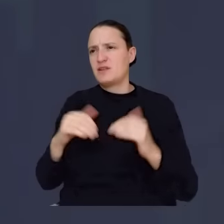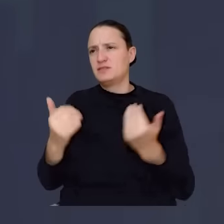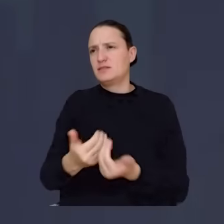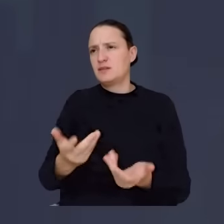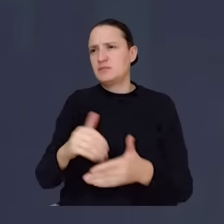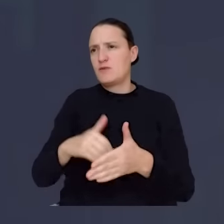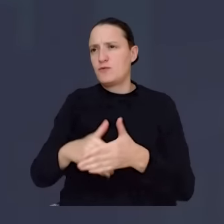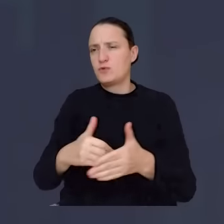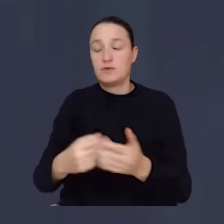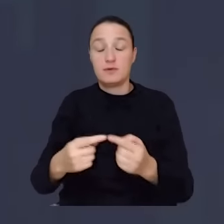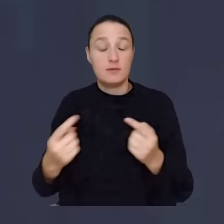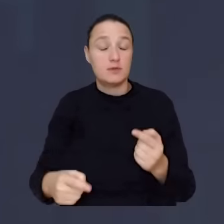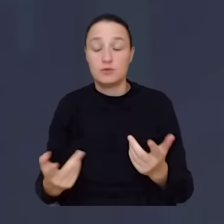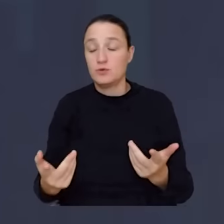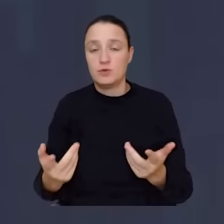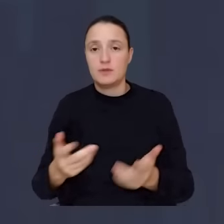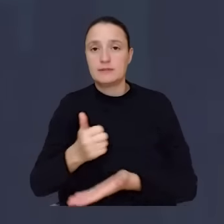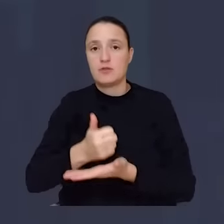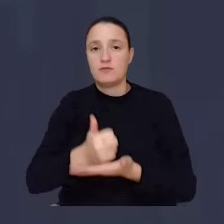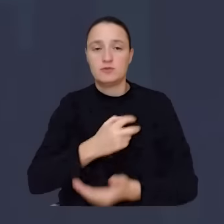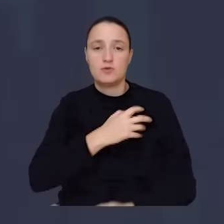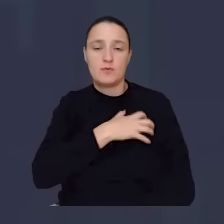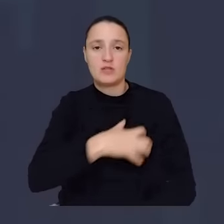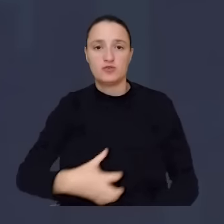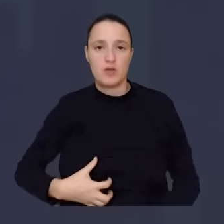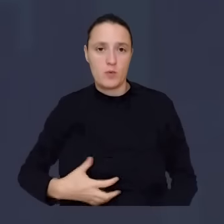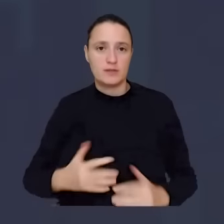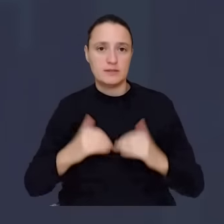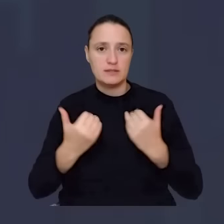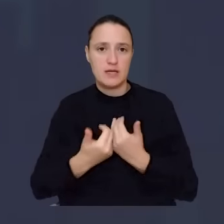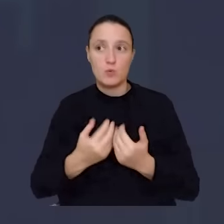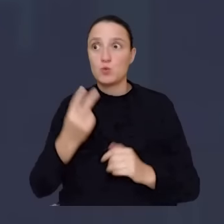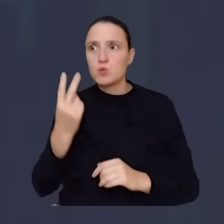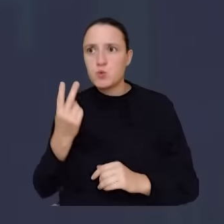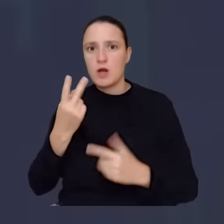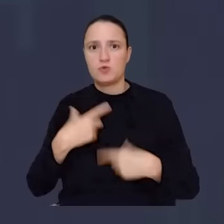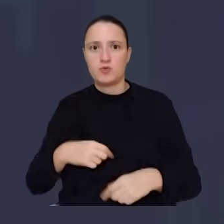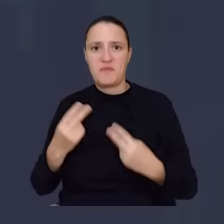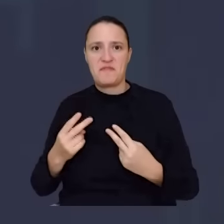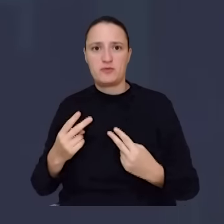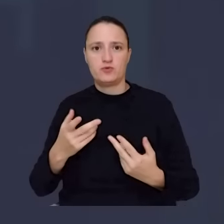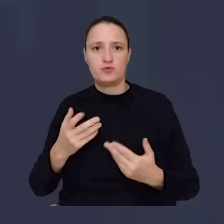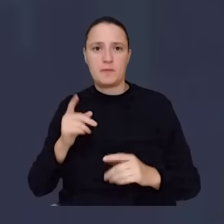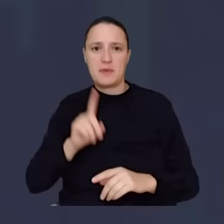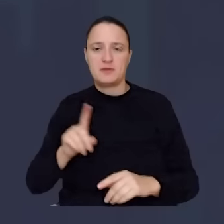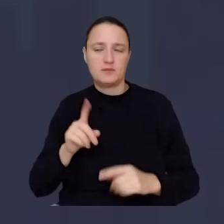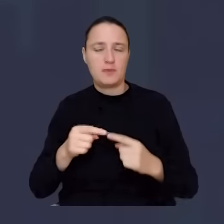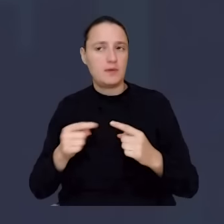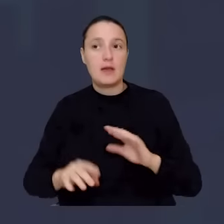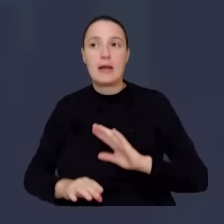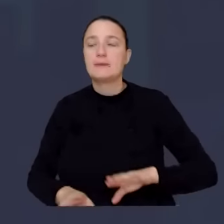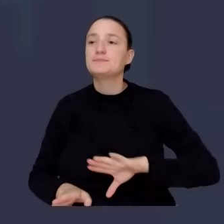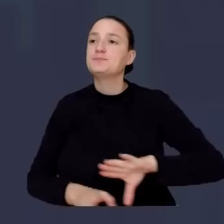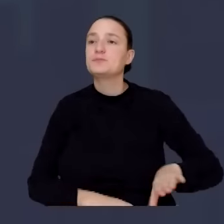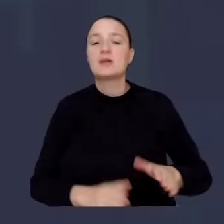kompletnie niez adekwatne do funkcji którą piastuje A to jest funkcja marszałka sejmu czyli drugiej osoby w państwie natomiast Wracając do sprawy służby